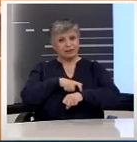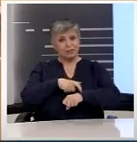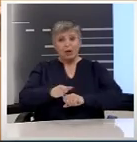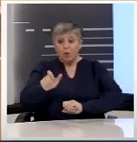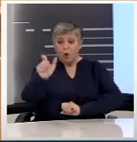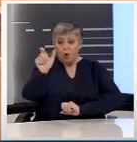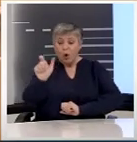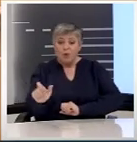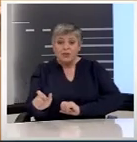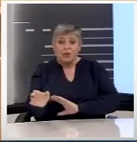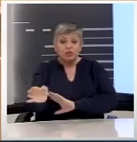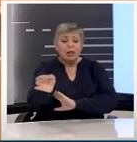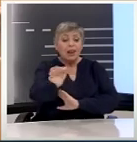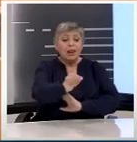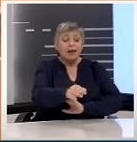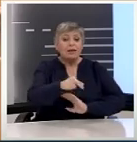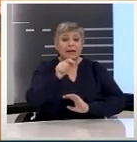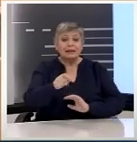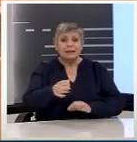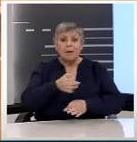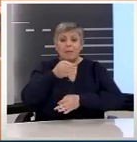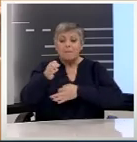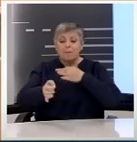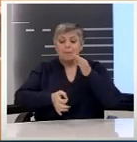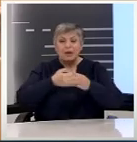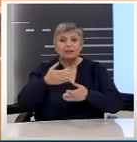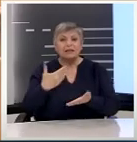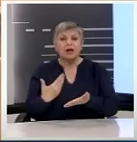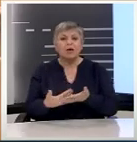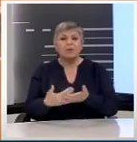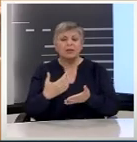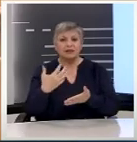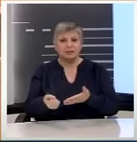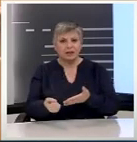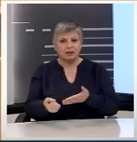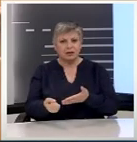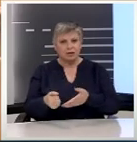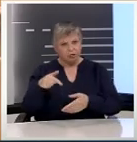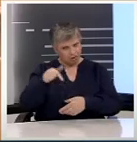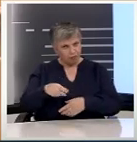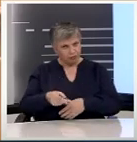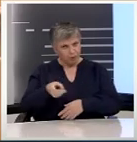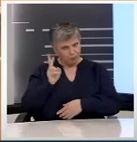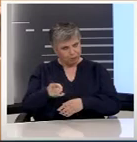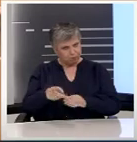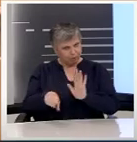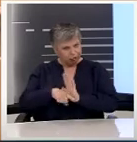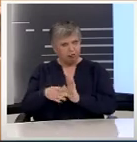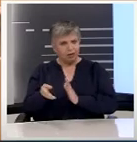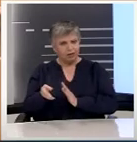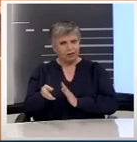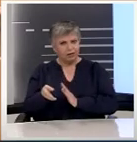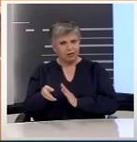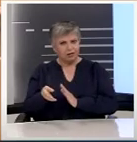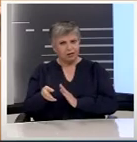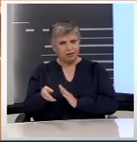να συνδράμει τη δικαιοσύνη στο έργο της. Αυτό είναι το πρόβλημα. Αν είναι αυτό, με συγχωρείτε. Αν λέτε ότι